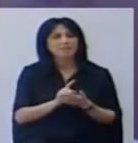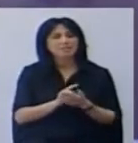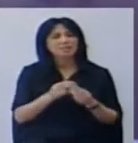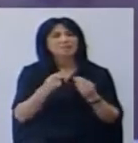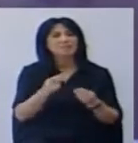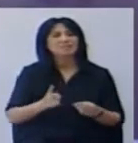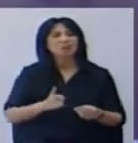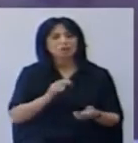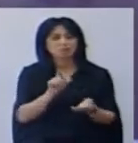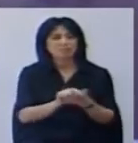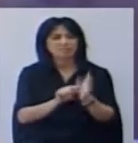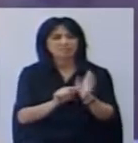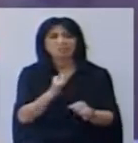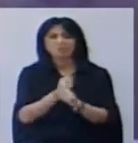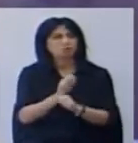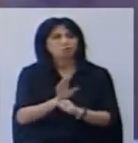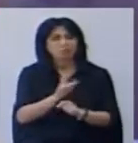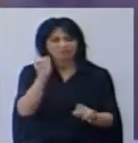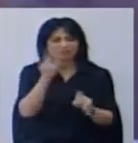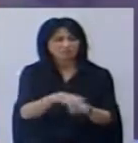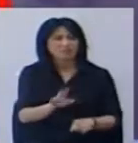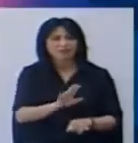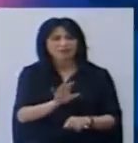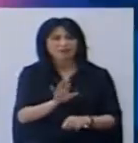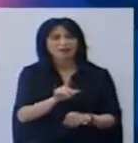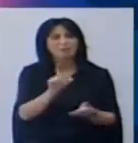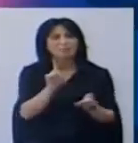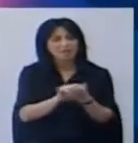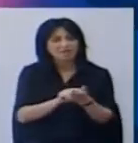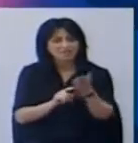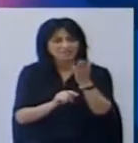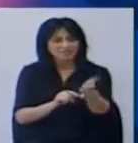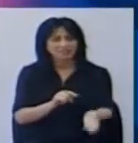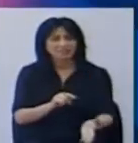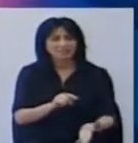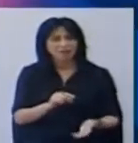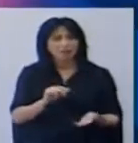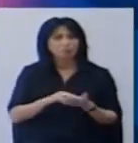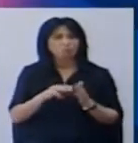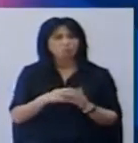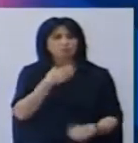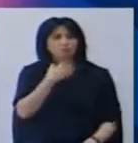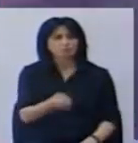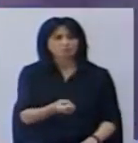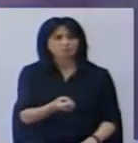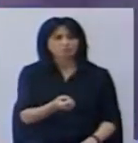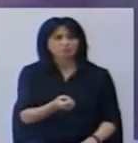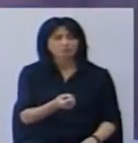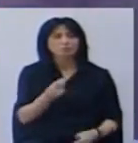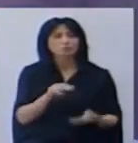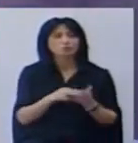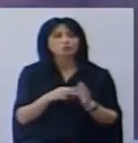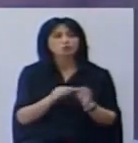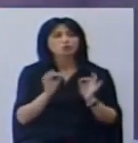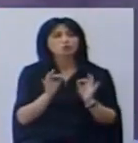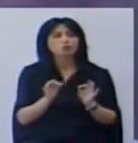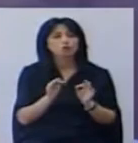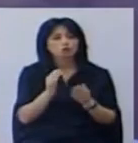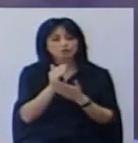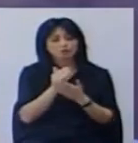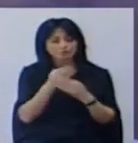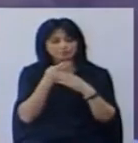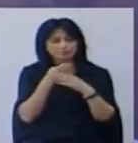მიეცი ღირსეული პენსია და დაასაკმე ახალგაზრდები. ბიუჯეტი არ გაძლევს საშუალებას. ბიუჯეტი, აი სწორედ ბიუჯეტის წორ